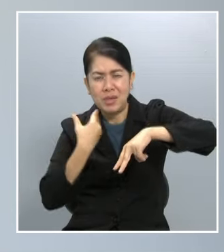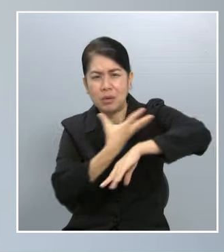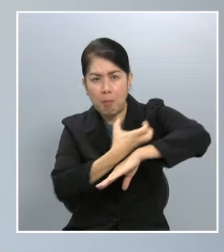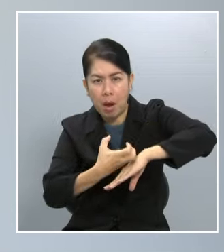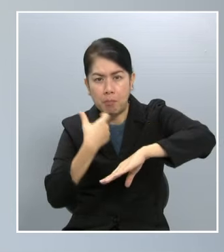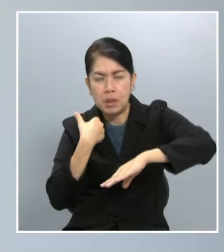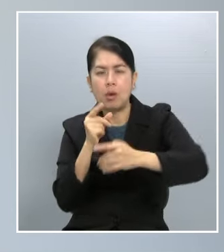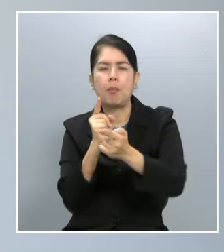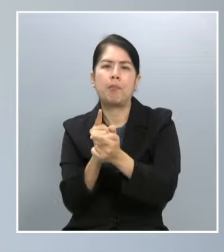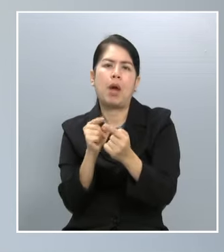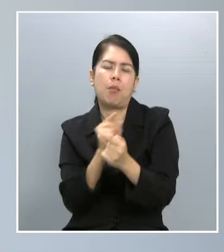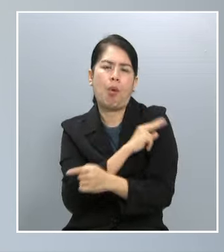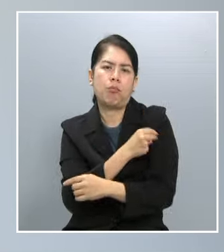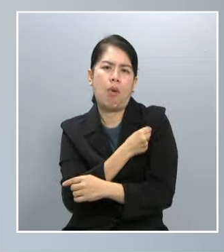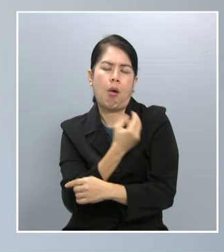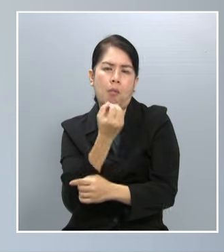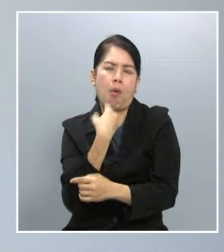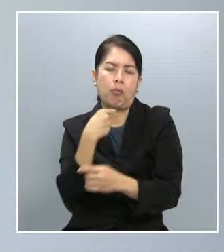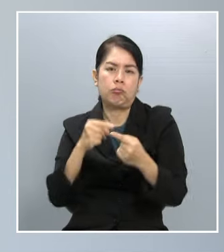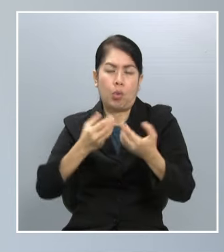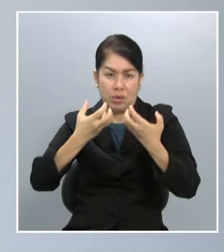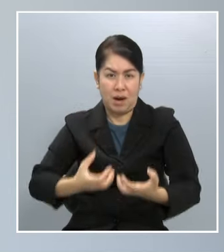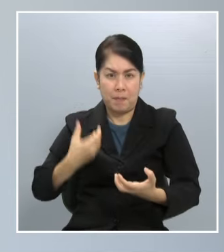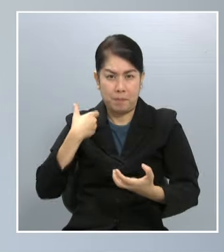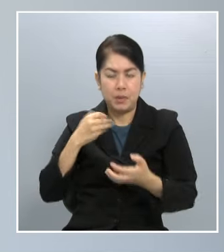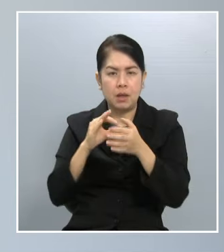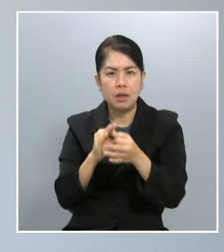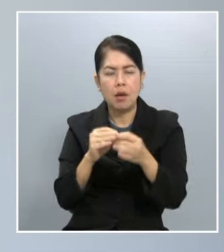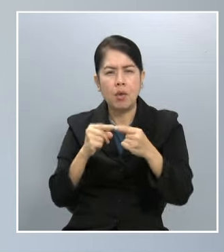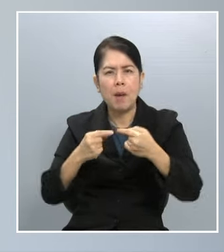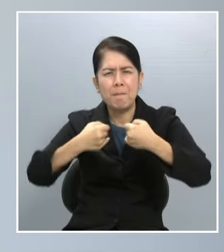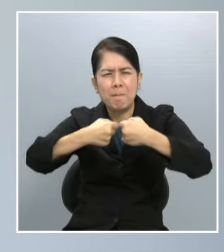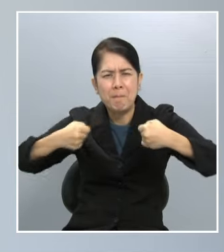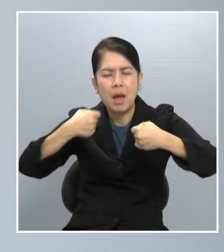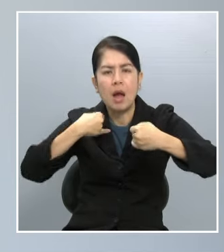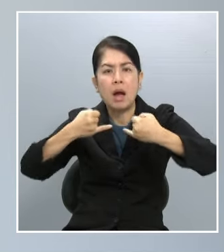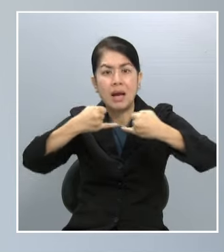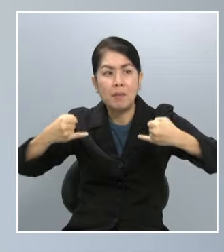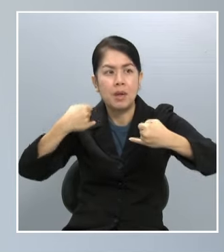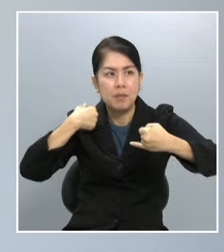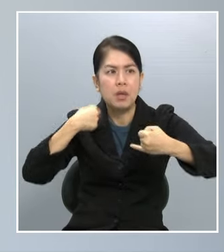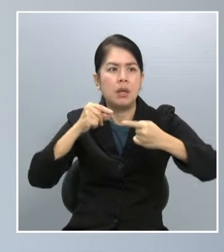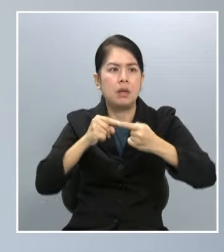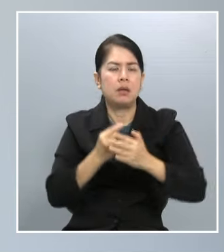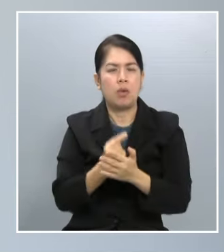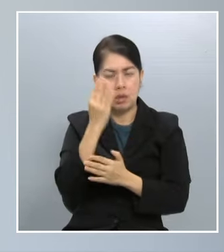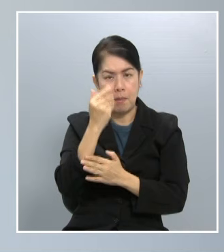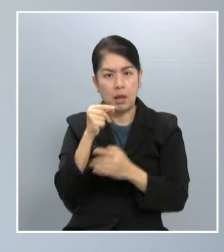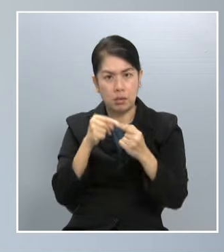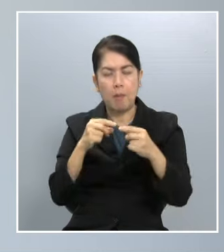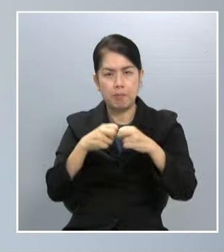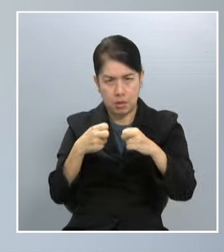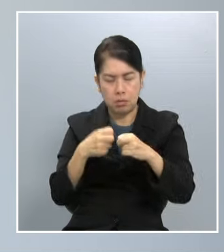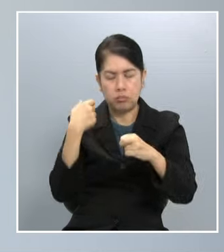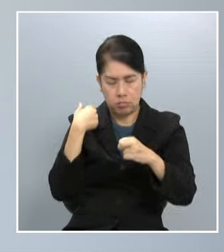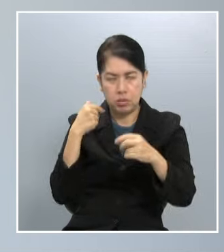ามเนื้อสลายอักเสบรุนแรง ท่านผู้ชมนี่เรารู้กันอยู่เลยสก็อตจำลูกนั่งเนี่ย มันจะเป็นแบบนี้กล้ามเนื้อสลายอักเสบรุน